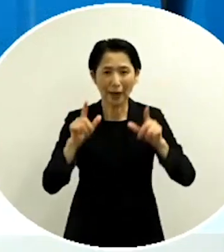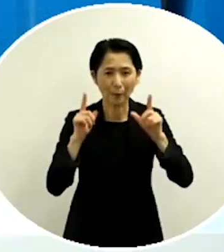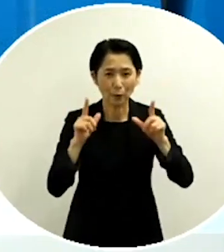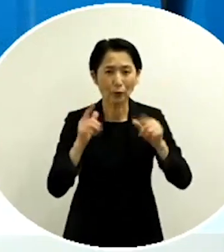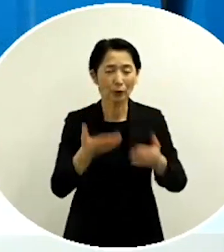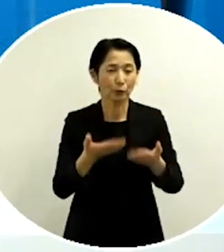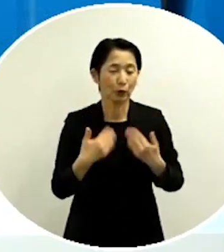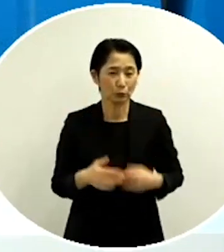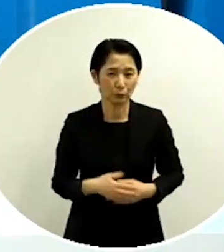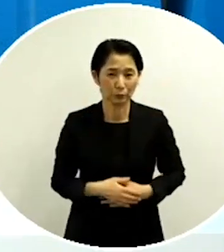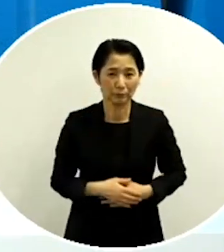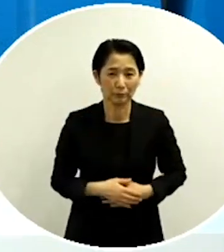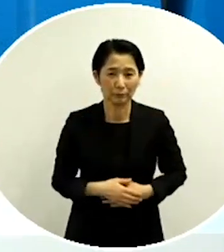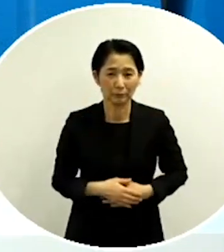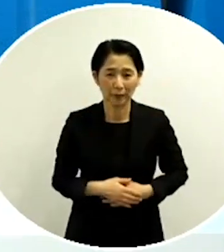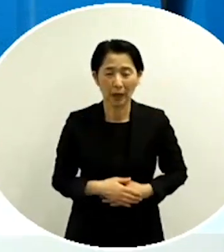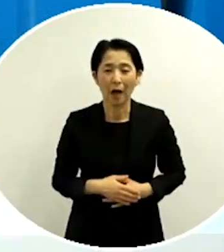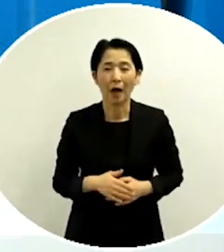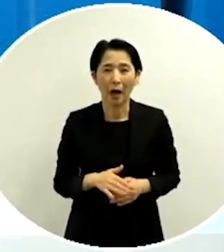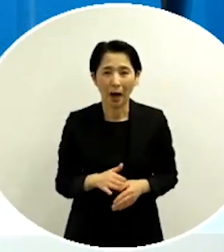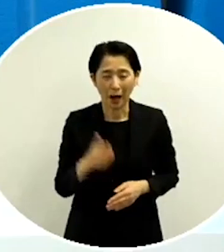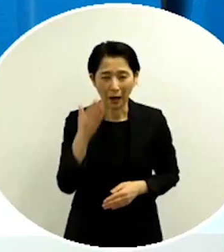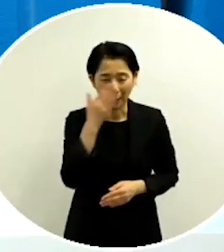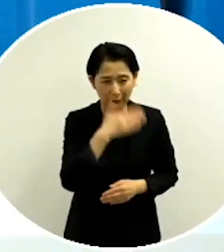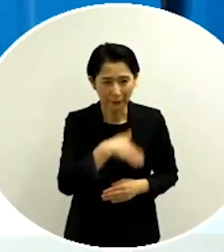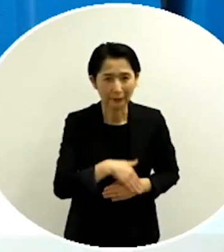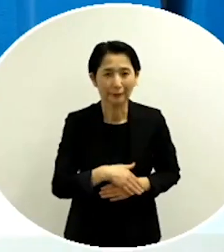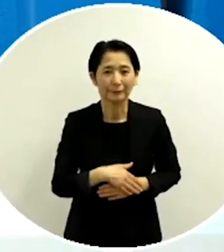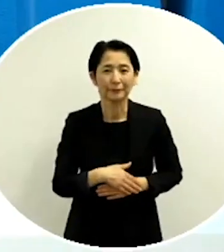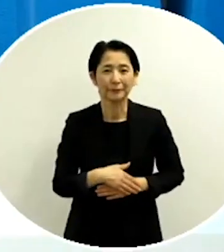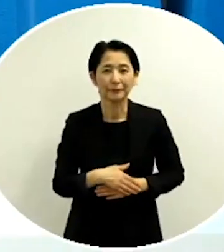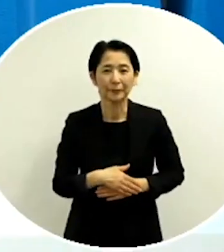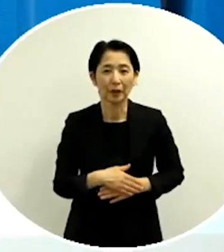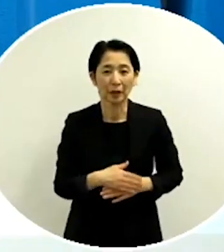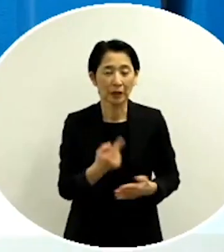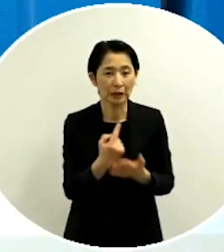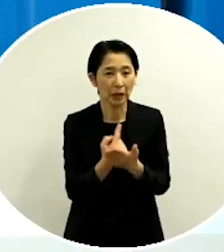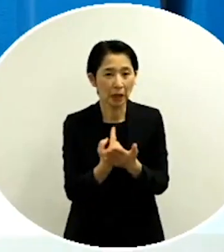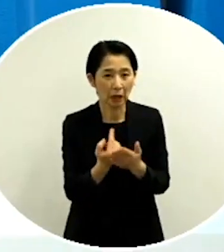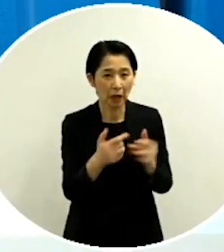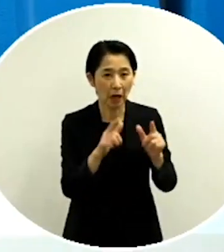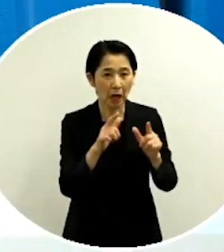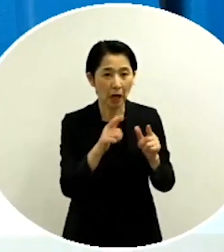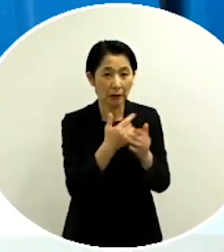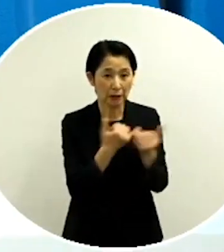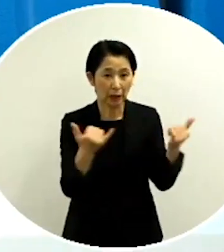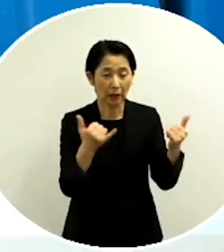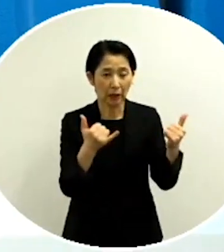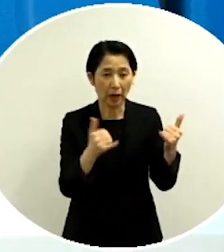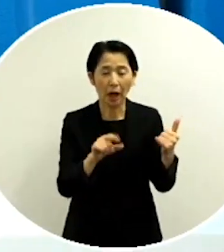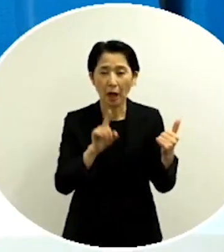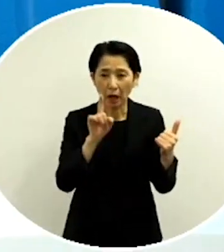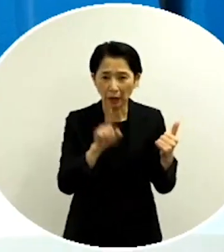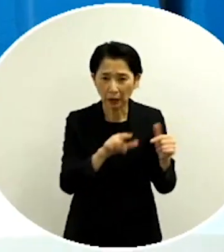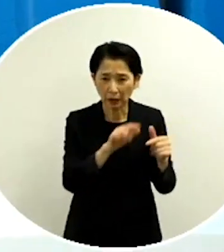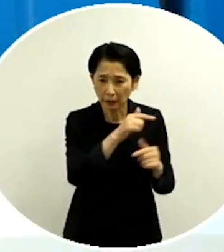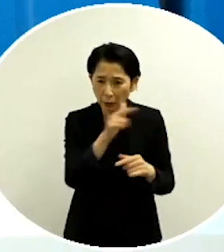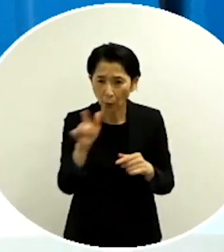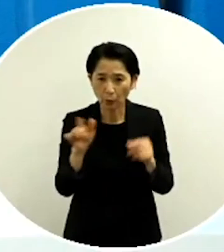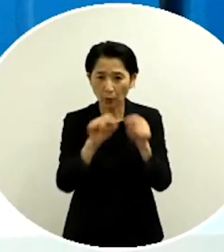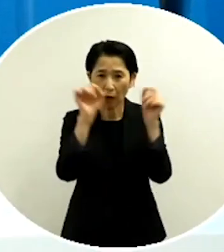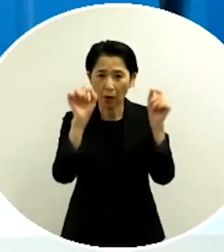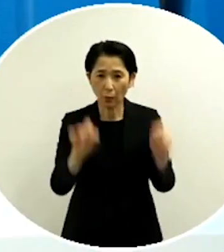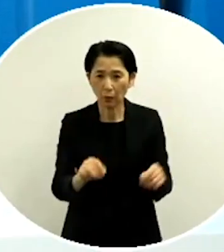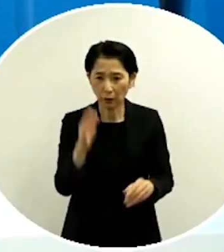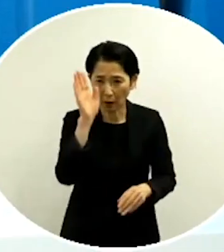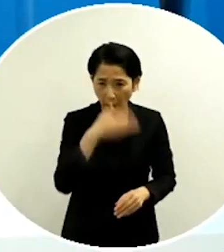よそうするといわゆる半ばスポンサー的なと言うとおかしいですけどまぁ参加者の方がたもういろんな問題をじかに知ること